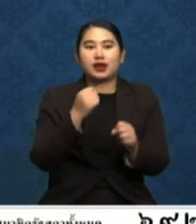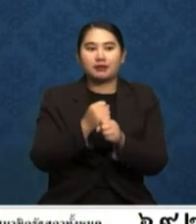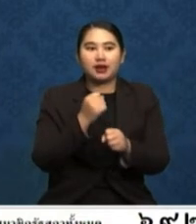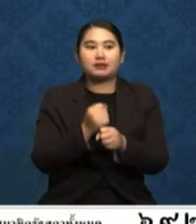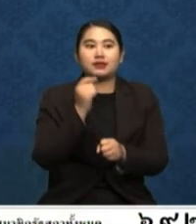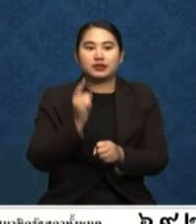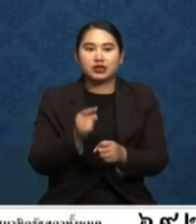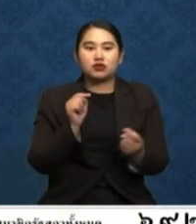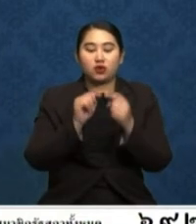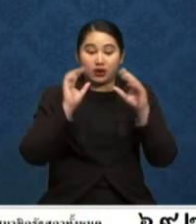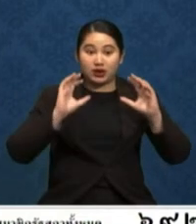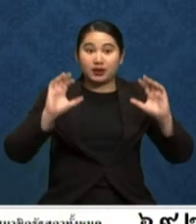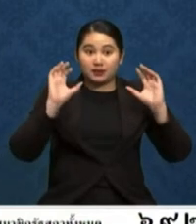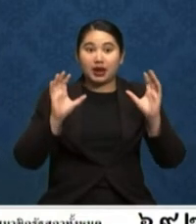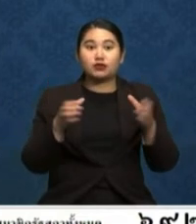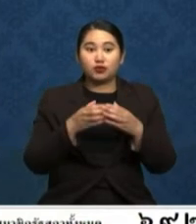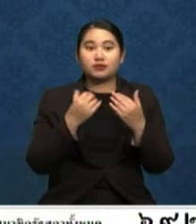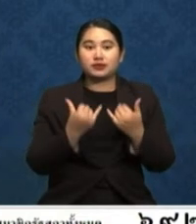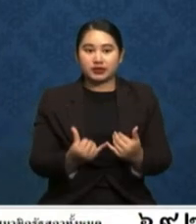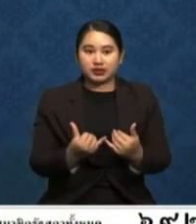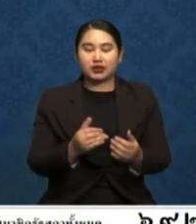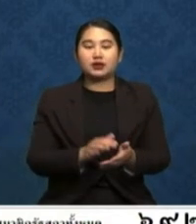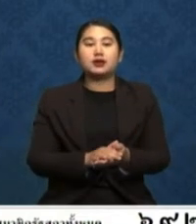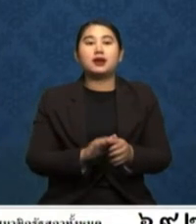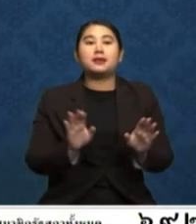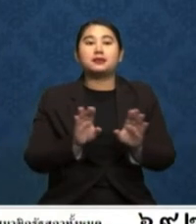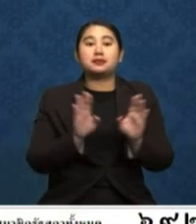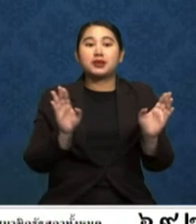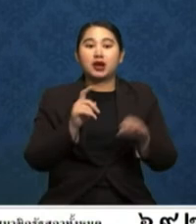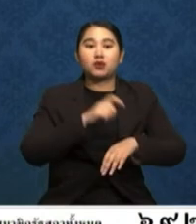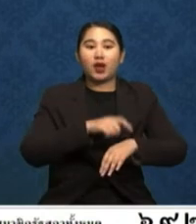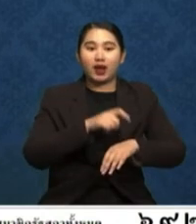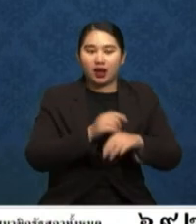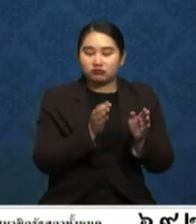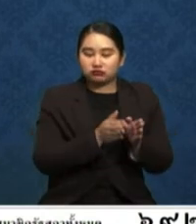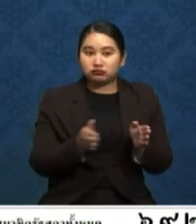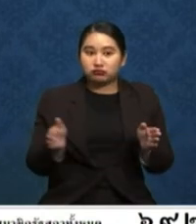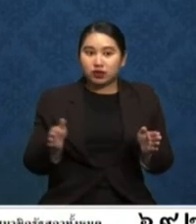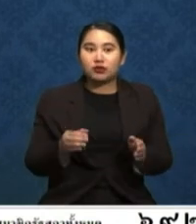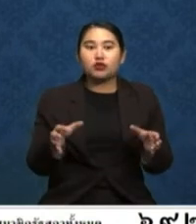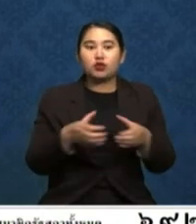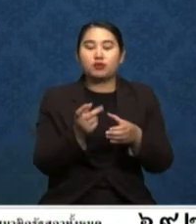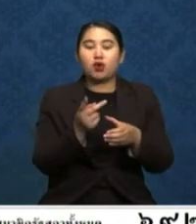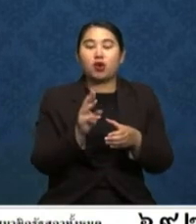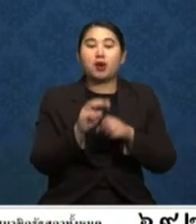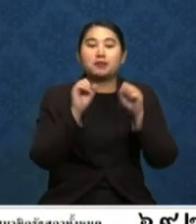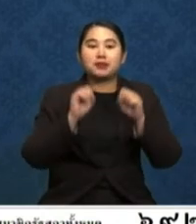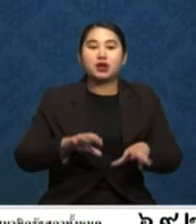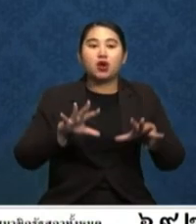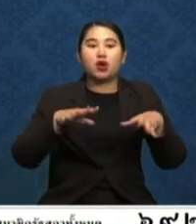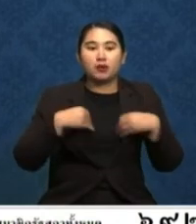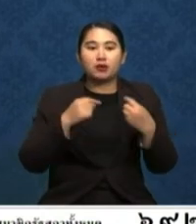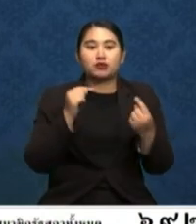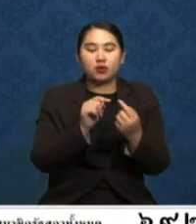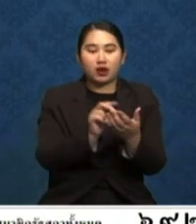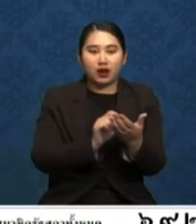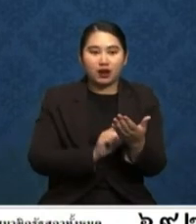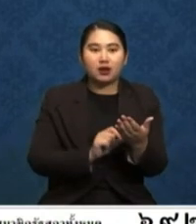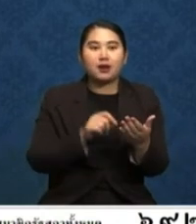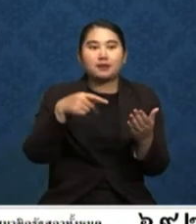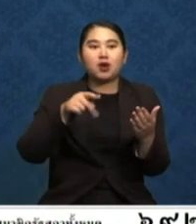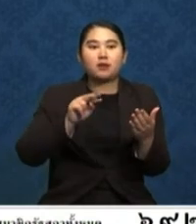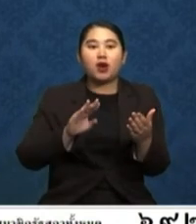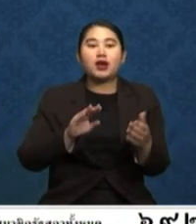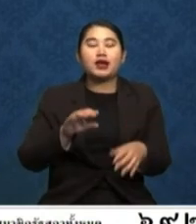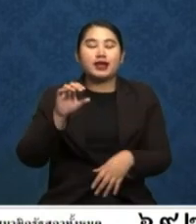นอนในรัฐบาลนี้พร้อมเปิดไทม์ไลน์ชงครมเห็นชอบร่างพรบ seccหรือ